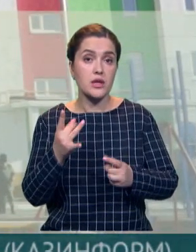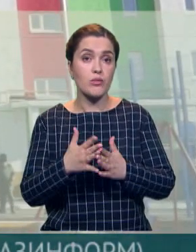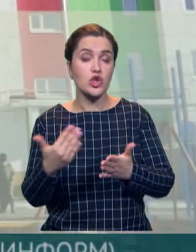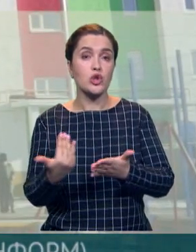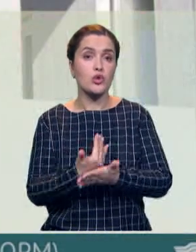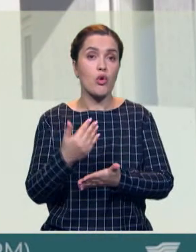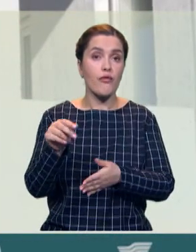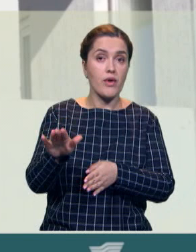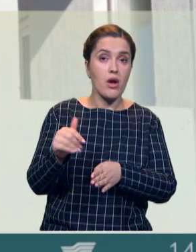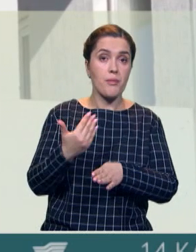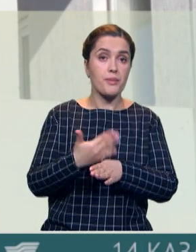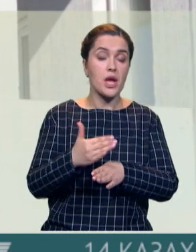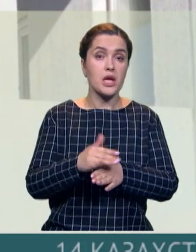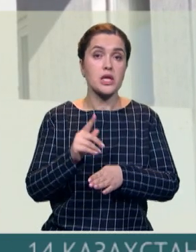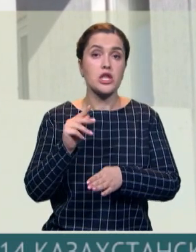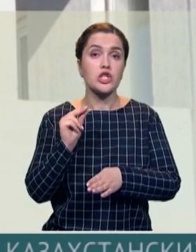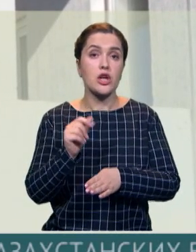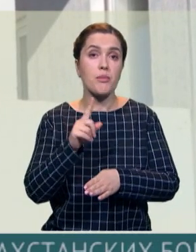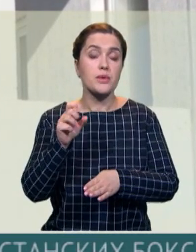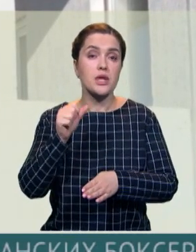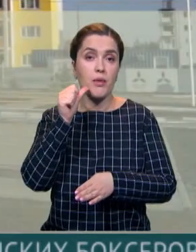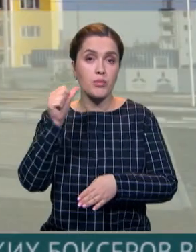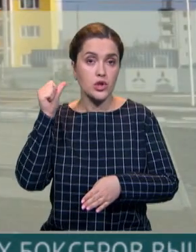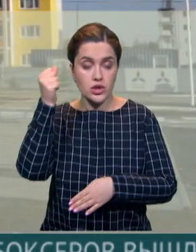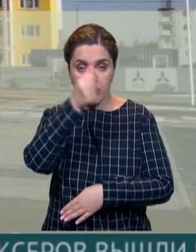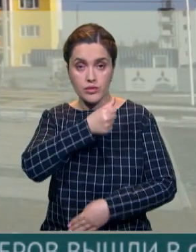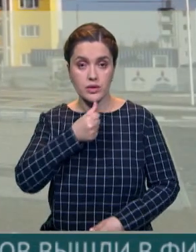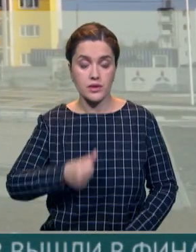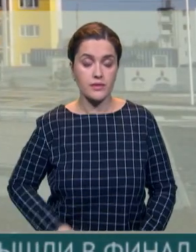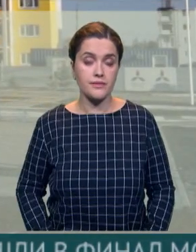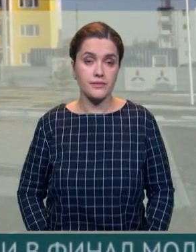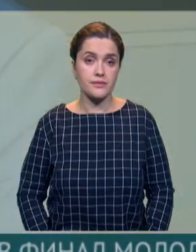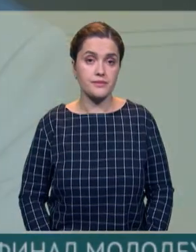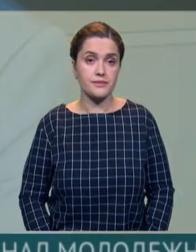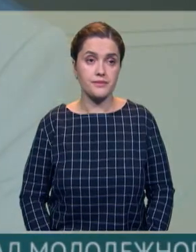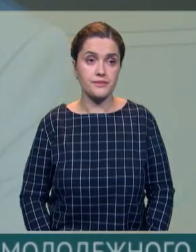2,5 раза больше новых займов, чем за такой же период 2017-го.